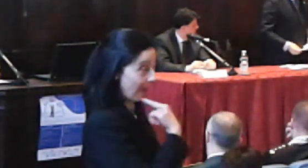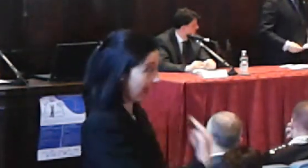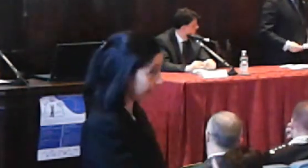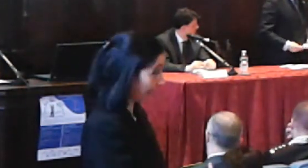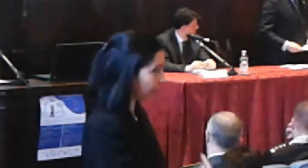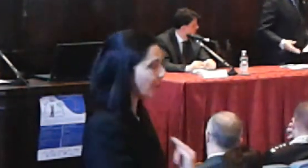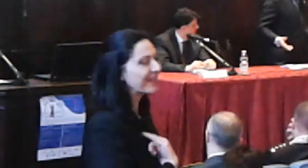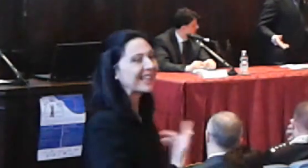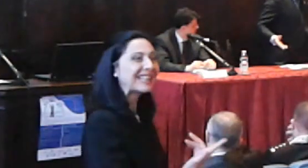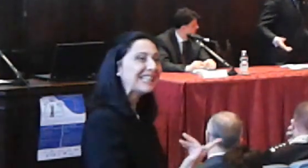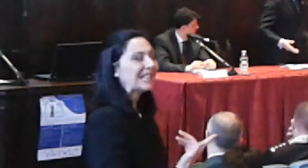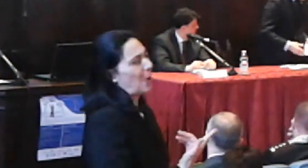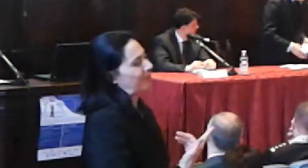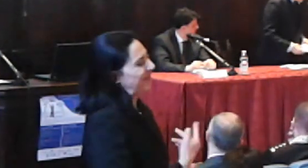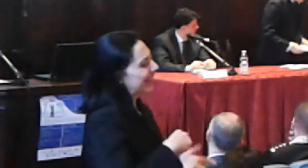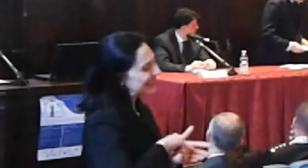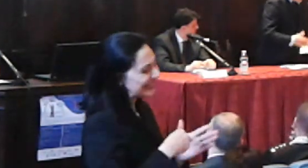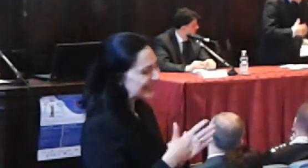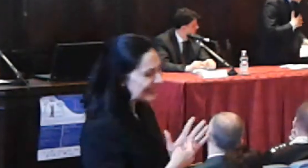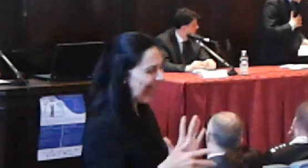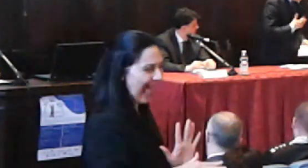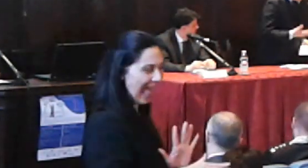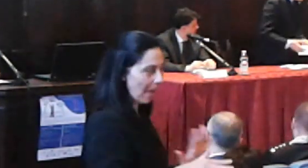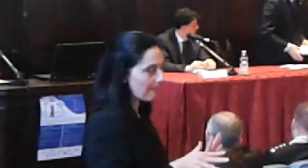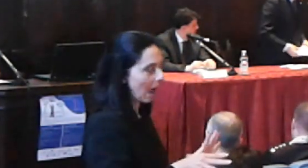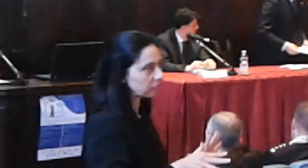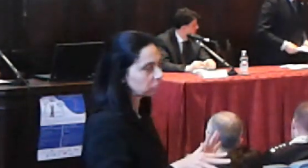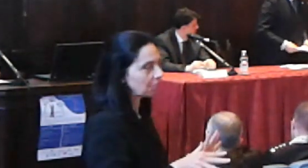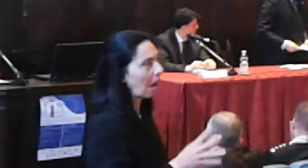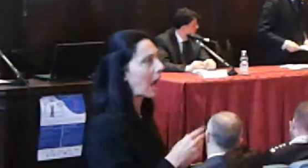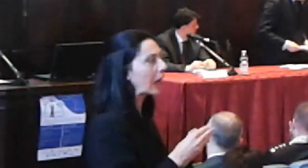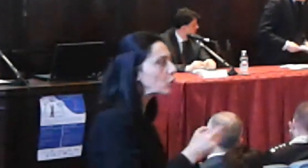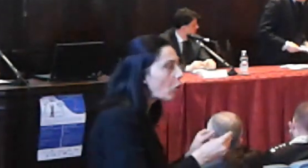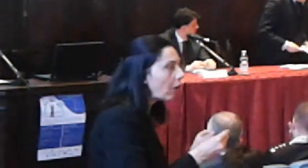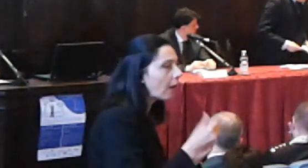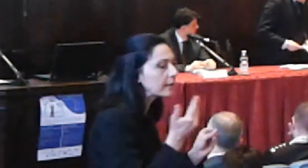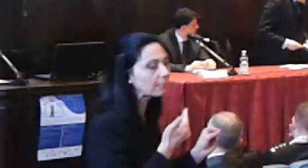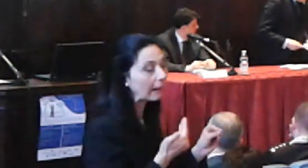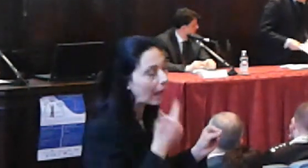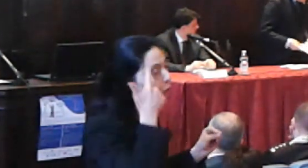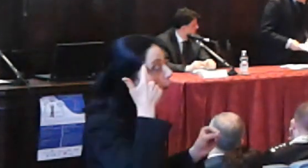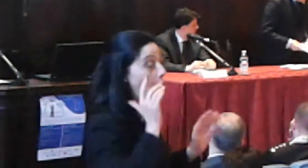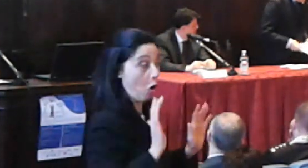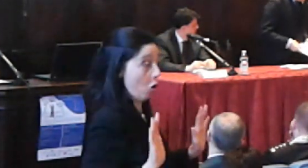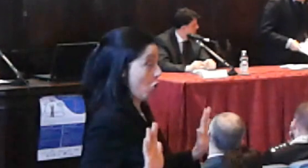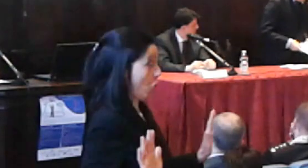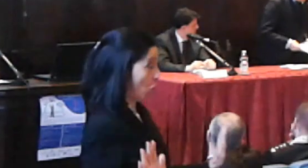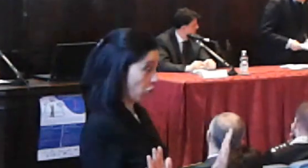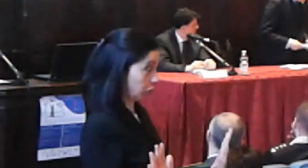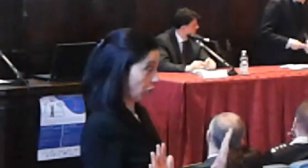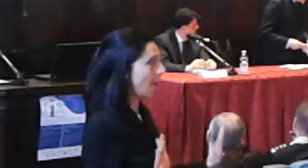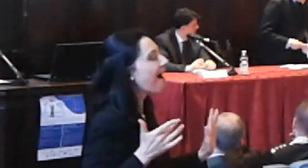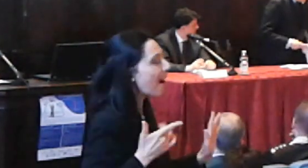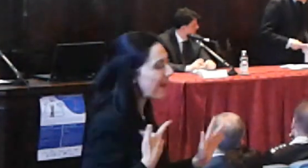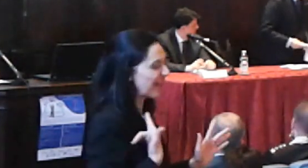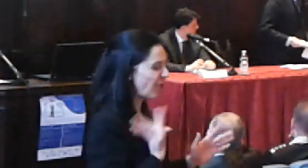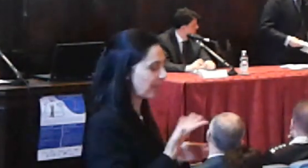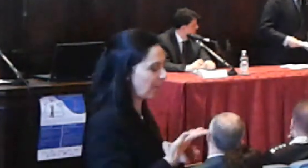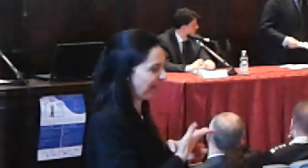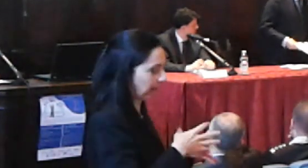che è stato, a torto a ragione, io dico a torto, frammentato in tanti vincoli per rendere